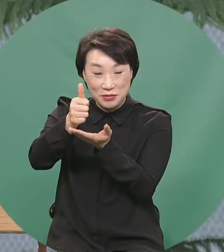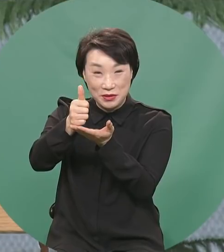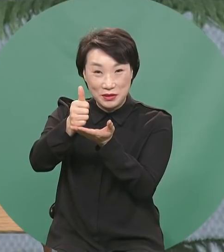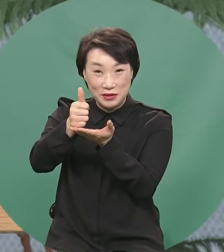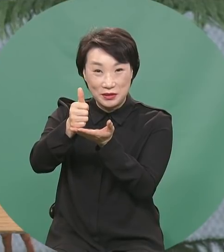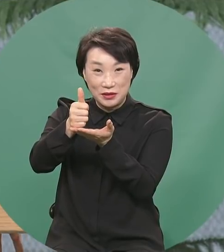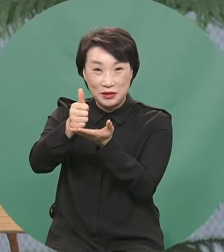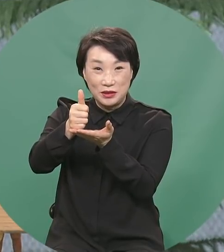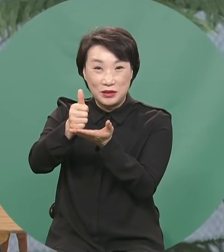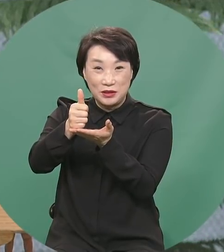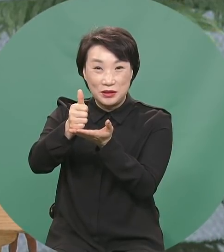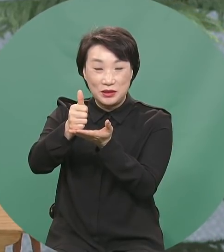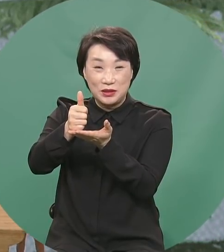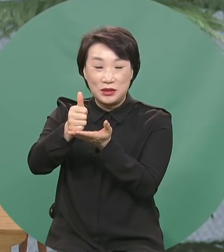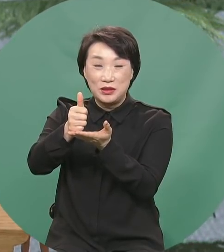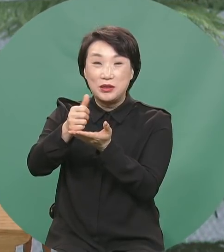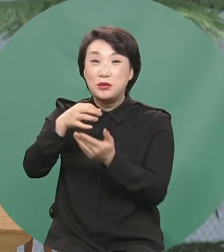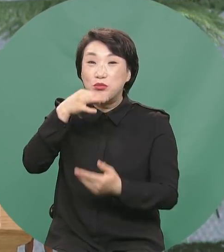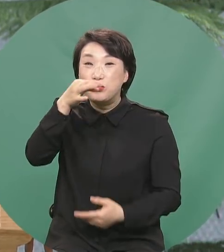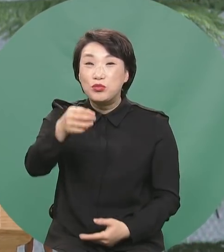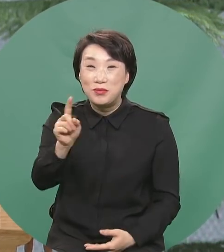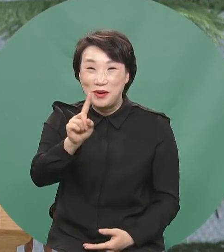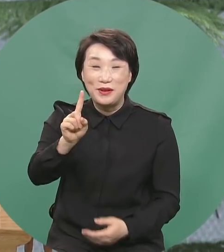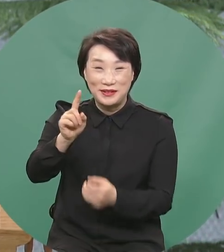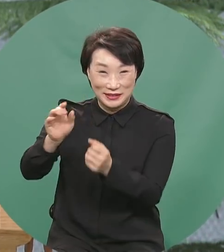사랑이라고 부르는 것은